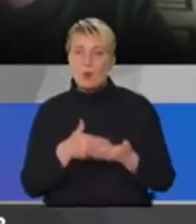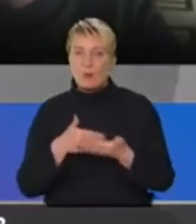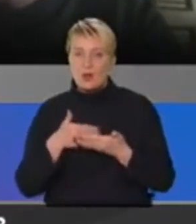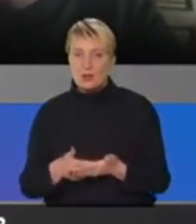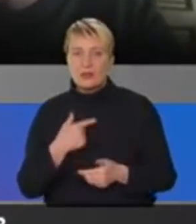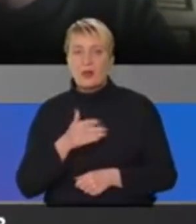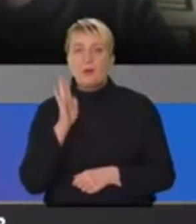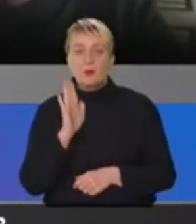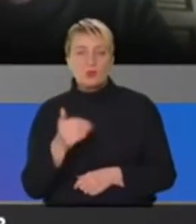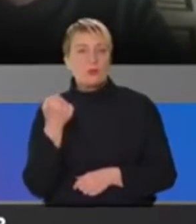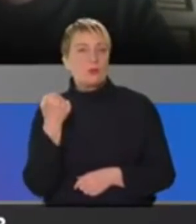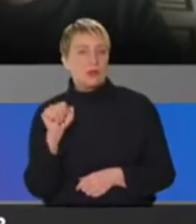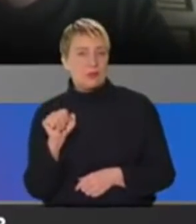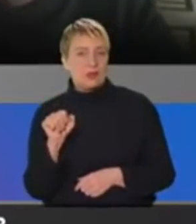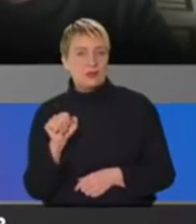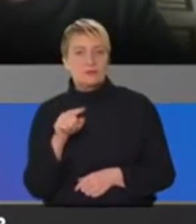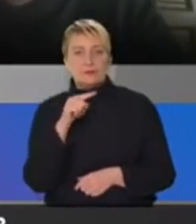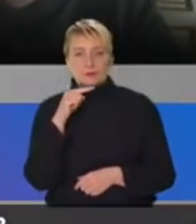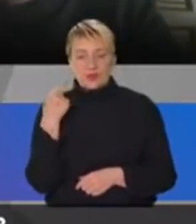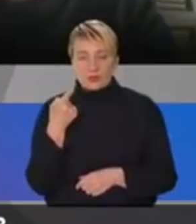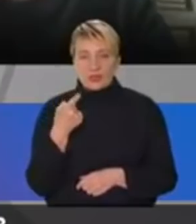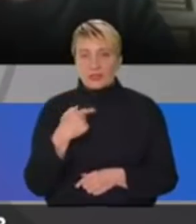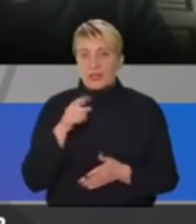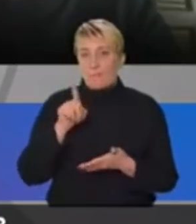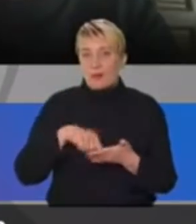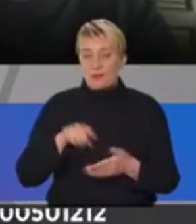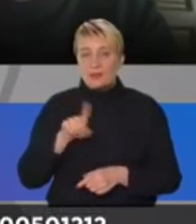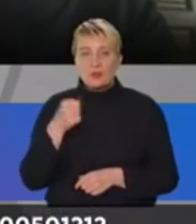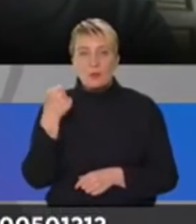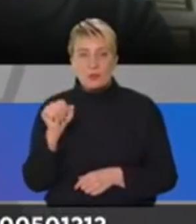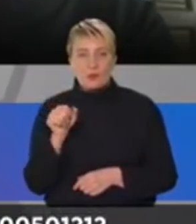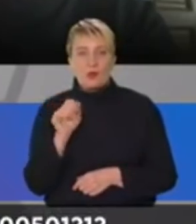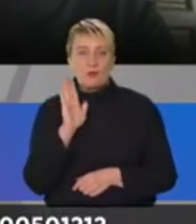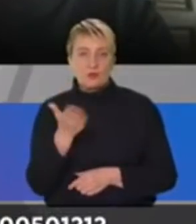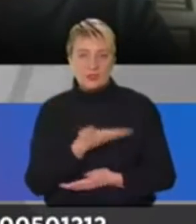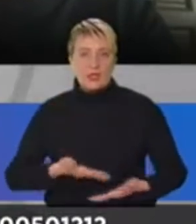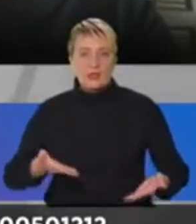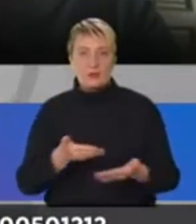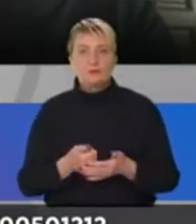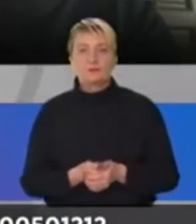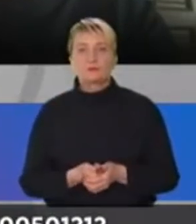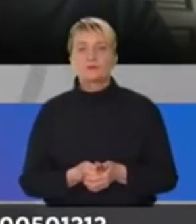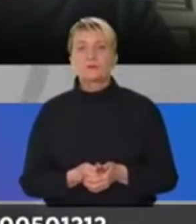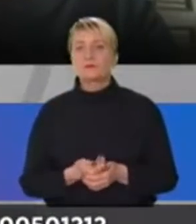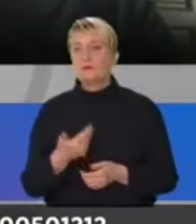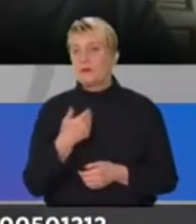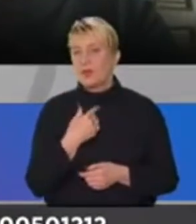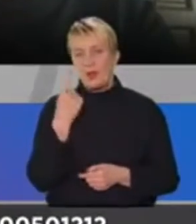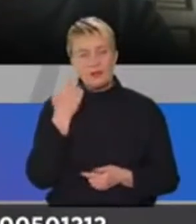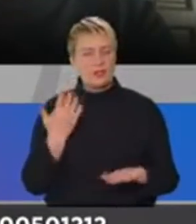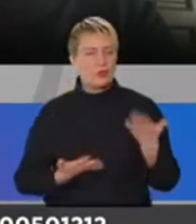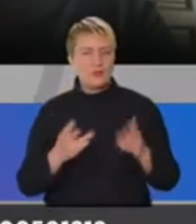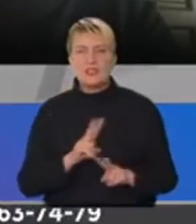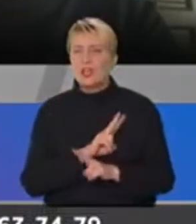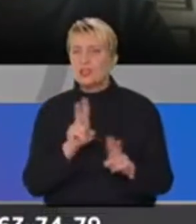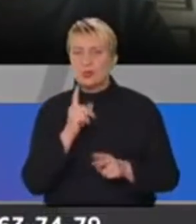будемо перемагати росіян, і я впевнений, що перемога буде за нами. Я в цьому навіть не сумніваюся. Ніхто в